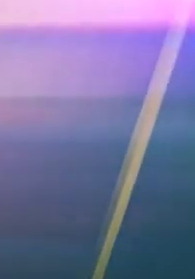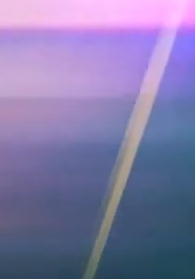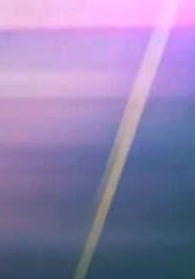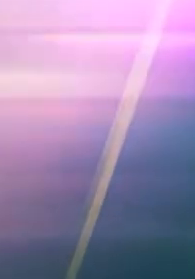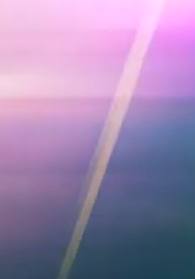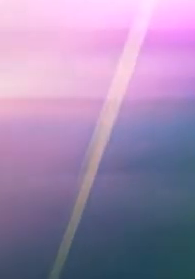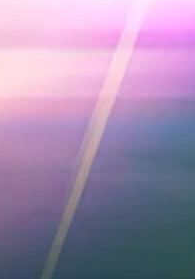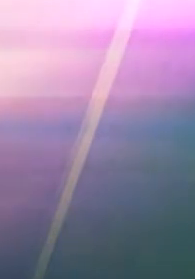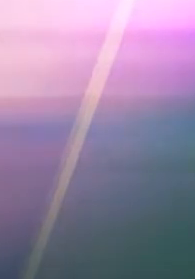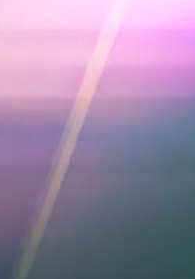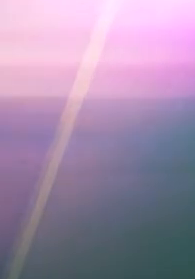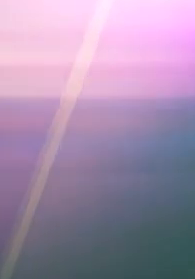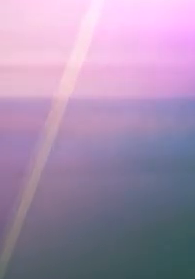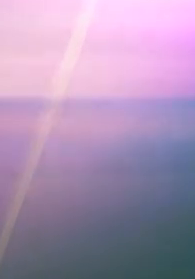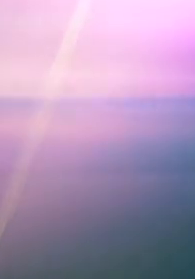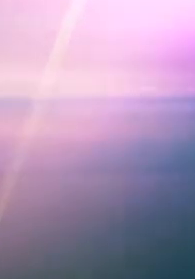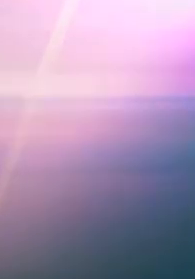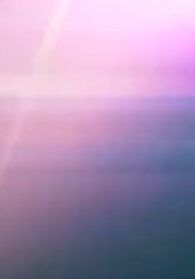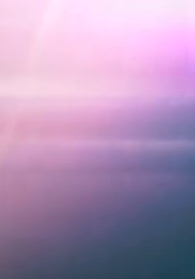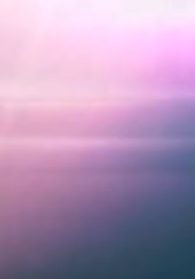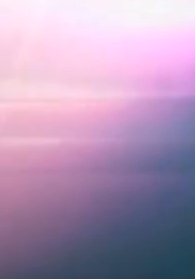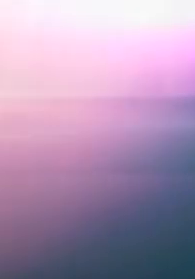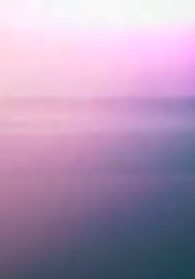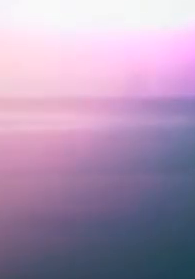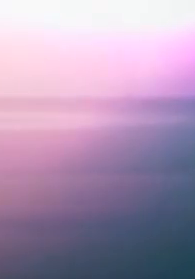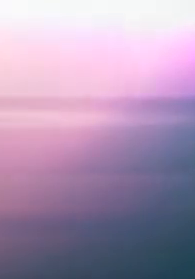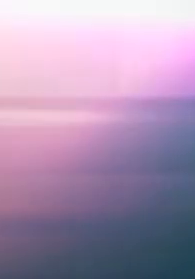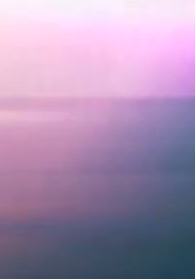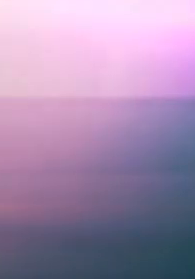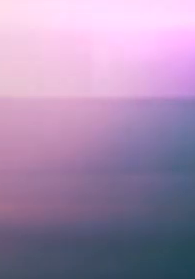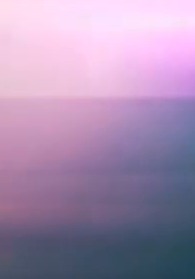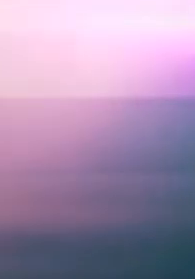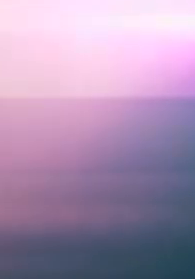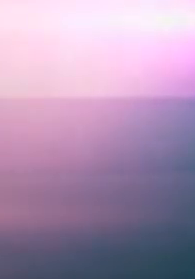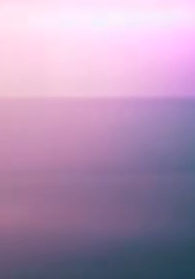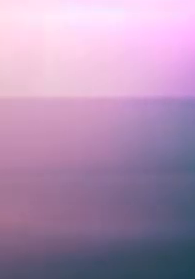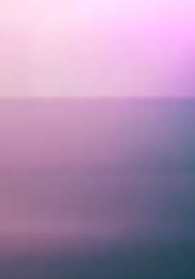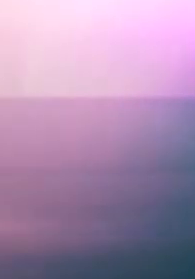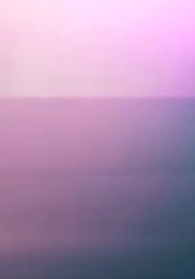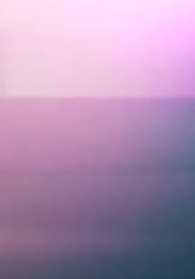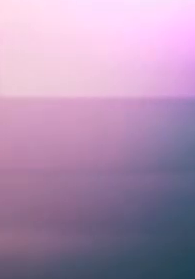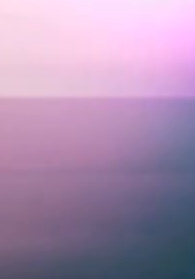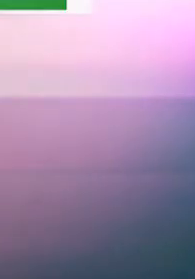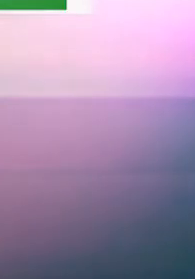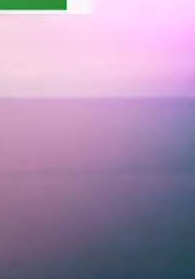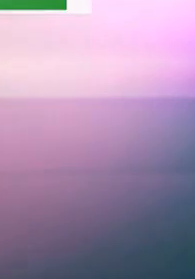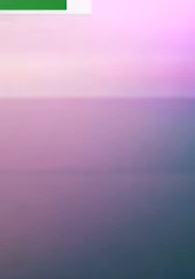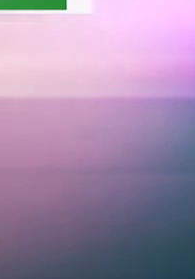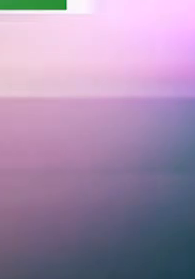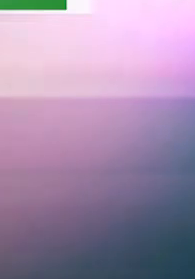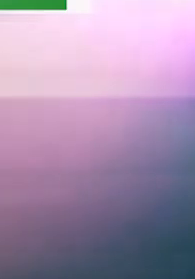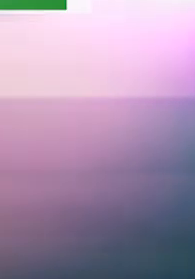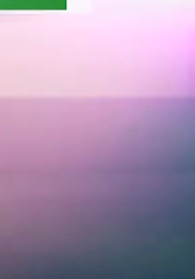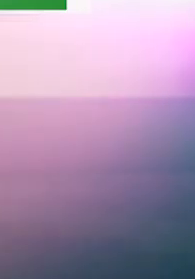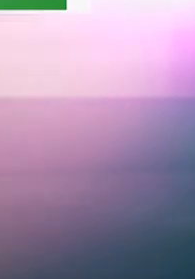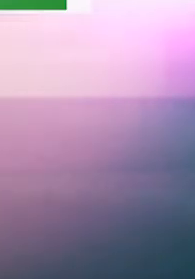기후변화로 인한 재난에 대비해 기후변화 대응 재난관리 개선 종합대책 추진 상황 점검회의가 개최됐습니다